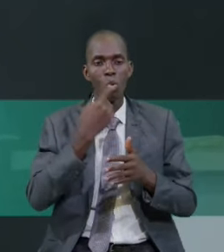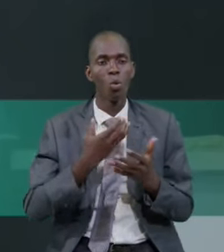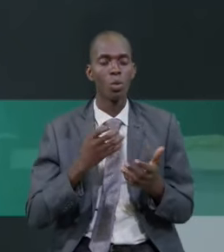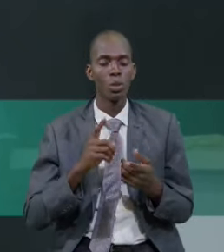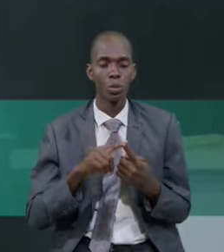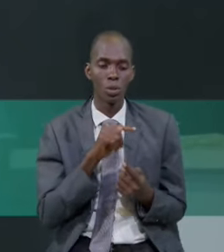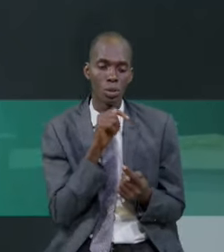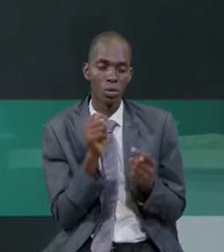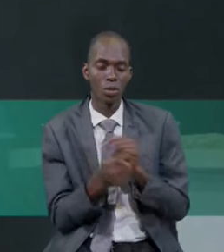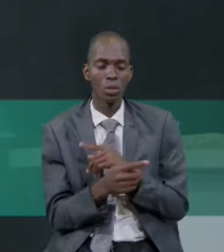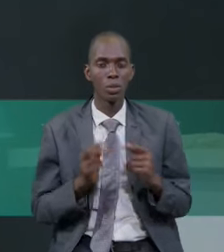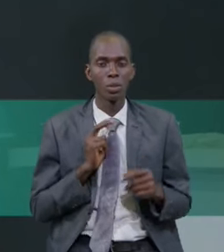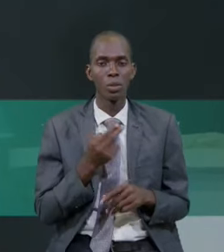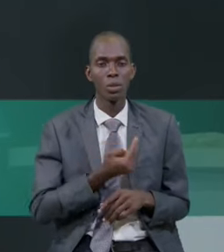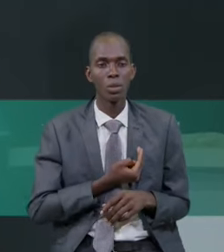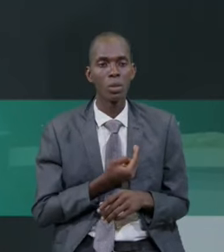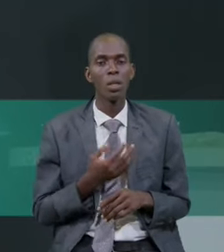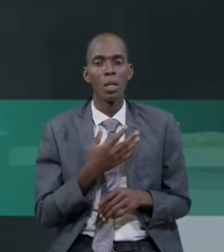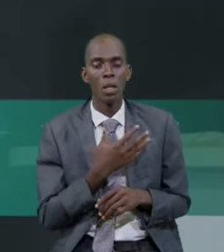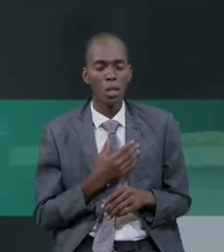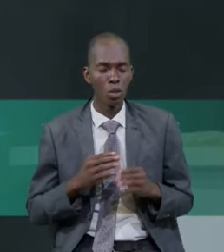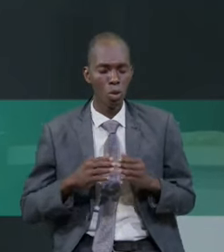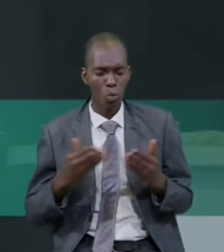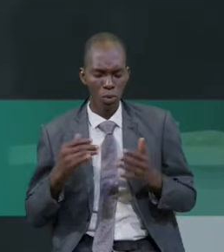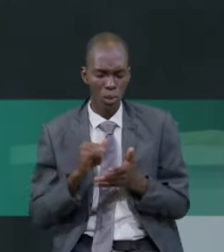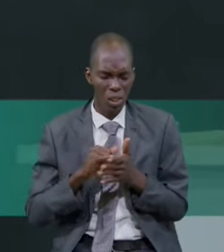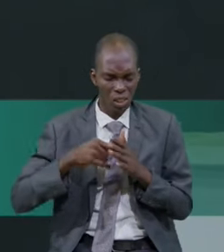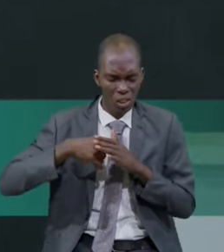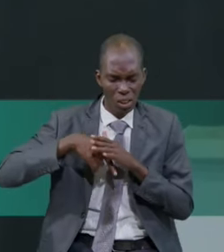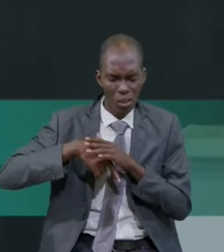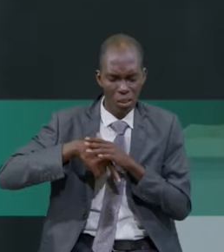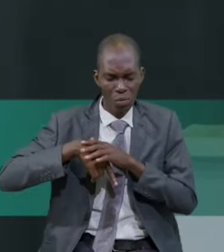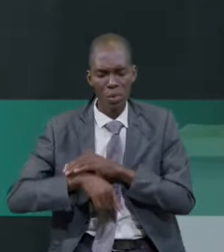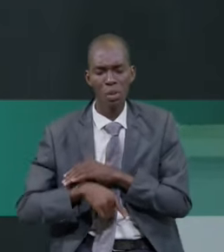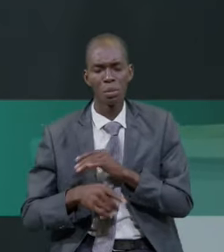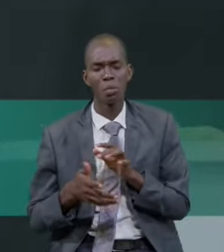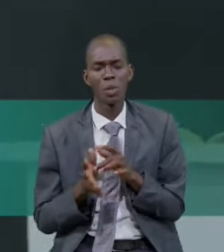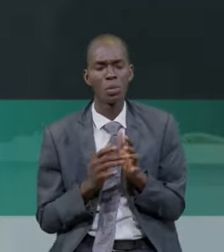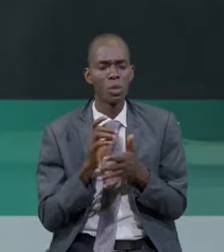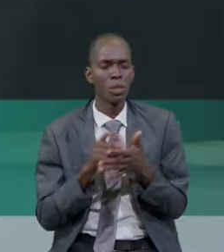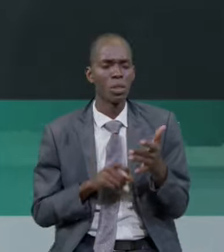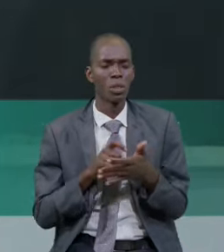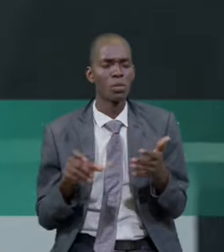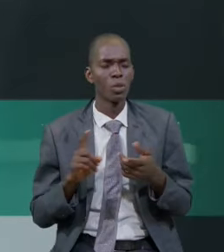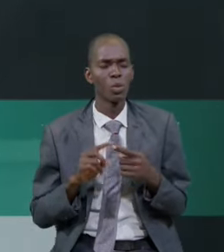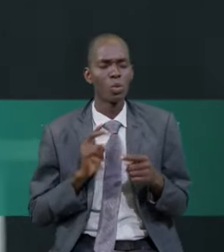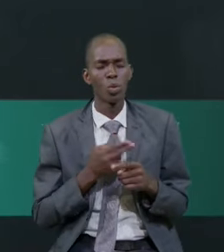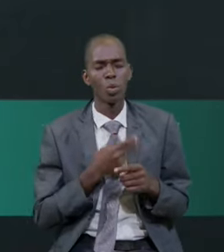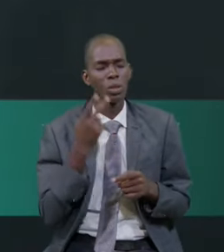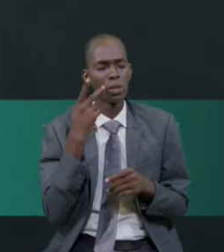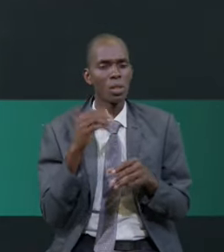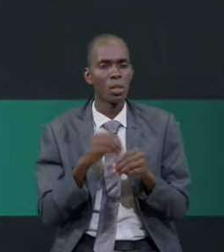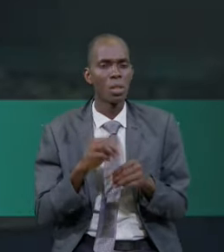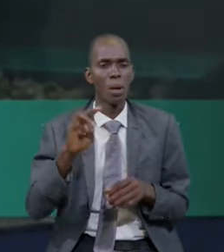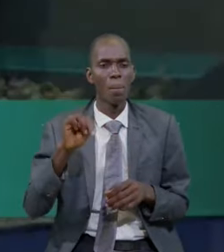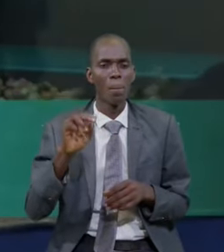envoie pour nous transformer, nous ouvre ces passages profonds pour que nous puissions les comprendre. En Matthieu 13, lisons à partir du verset